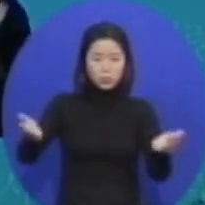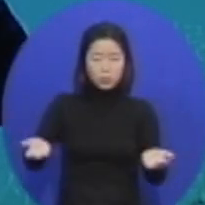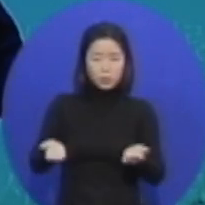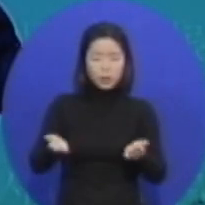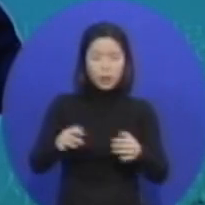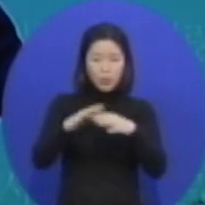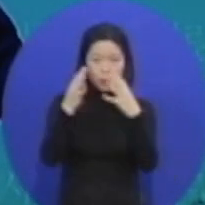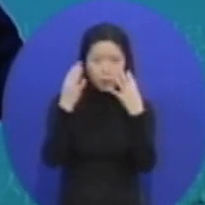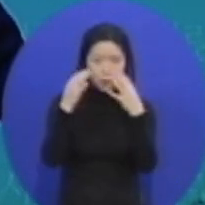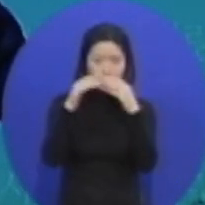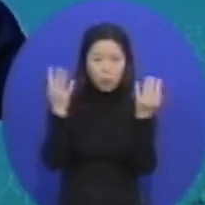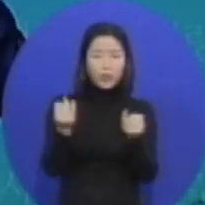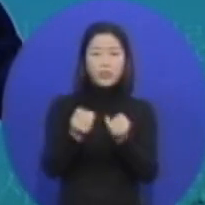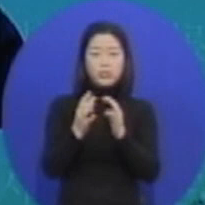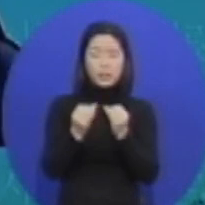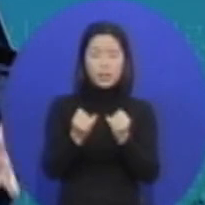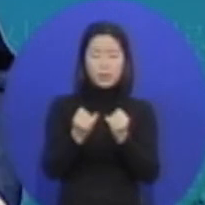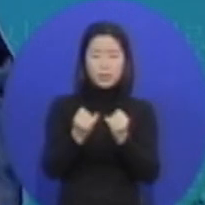아주